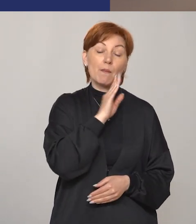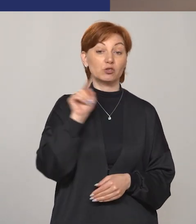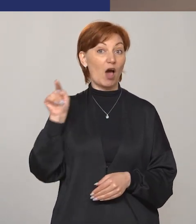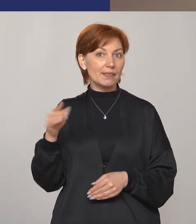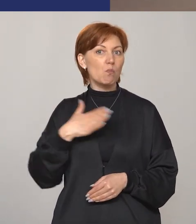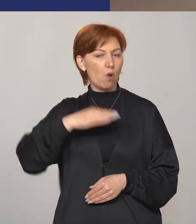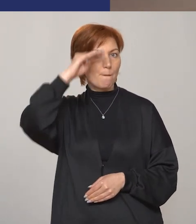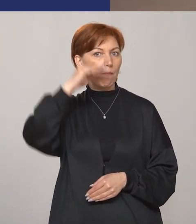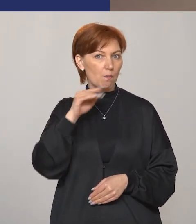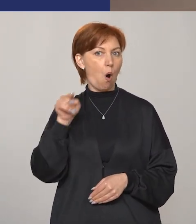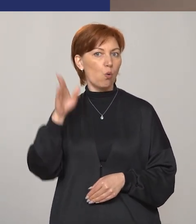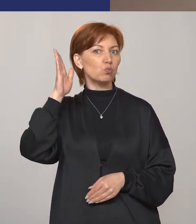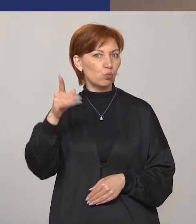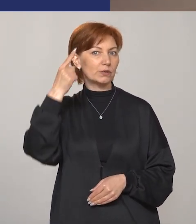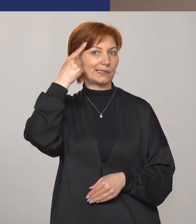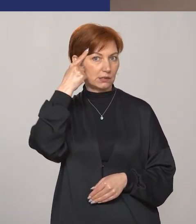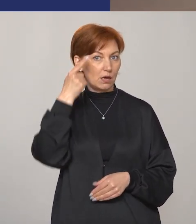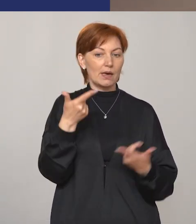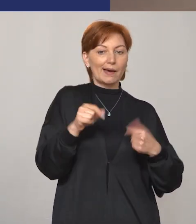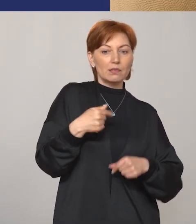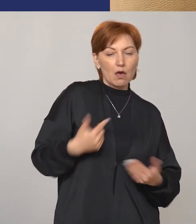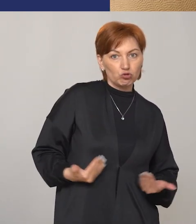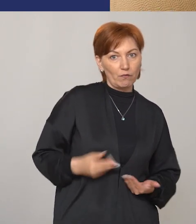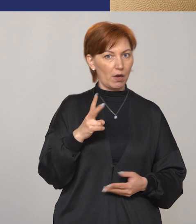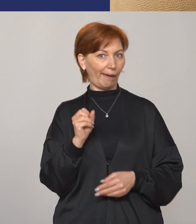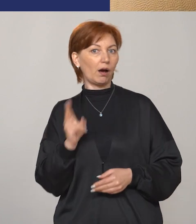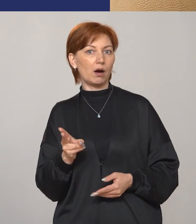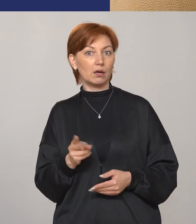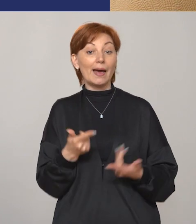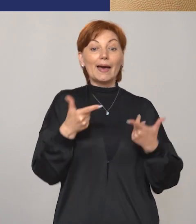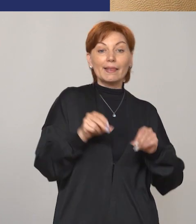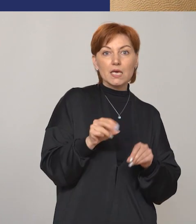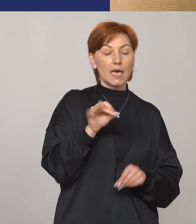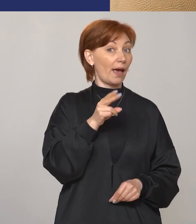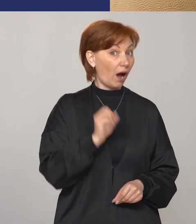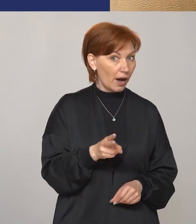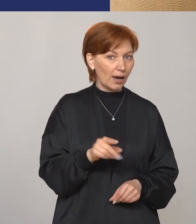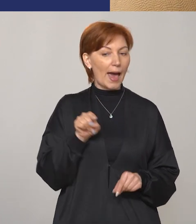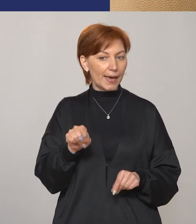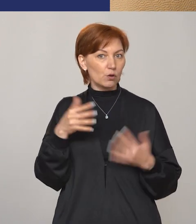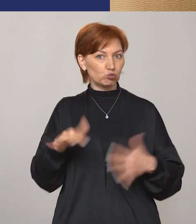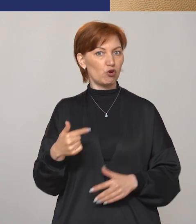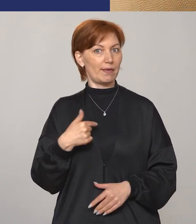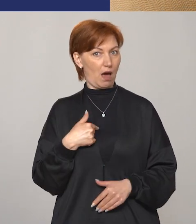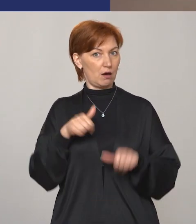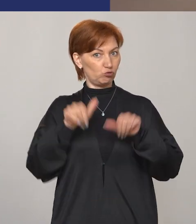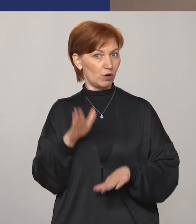папа, и он будет знать, где я живу и как. Где и как? Это уже я буду